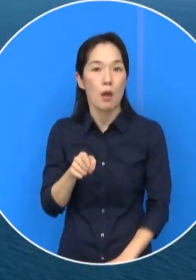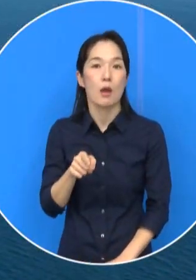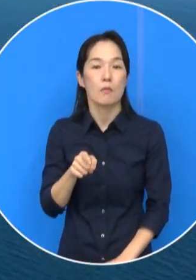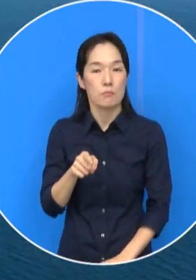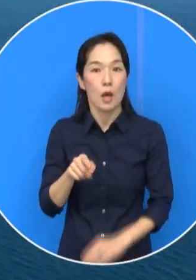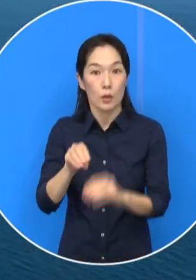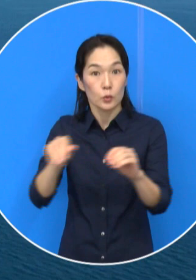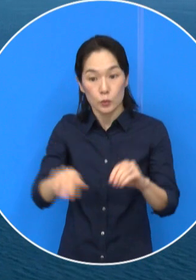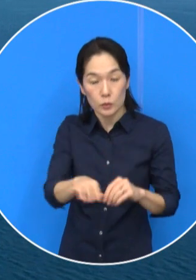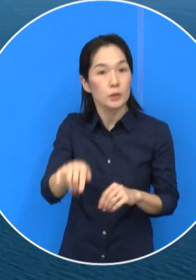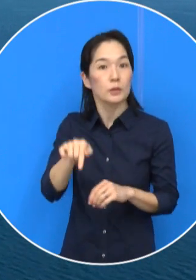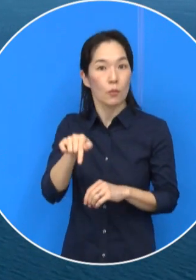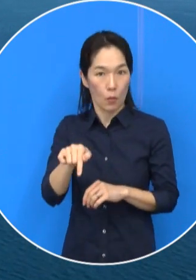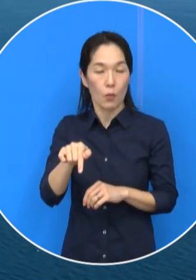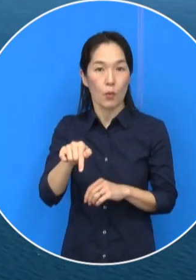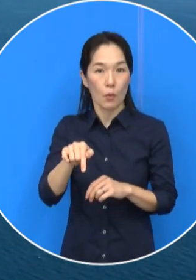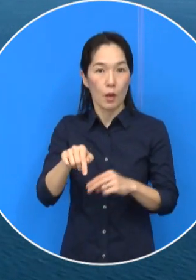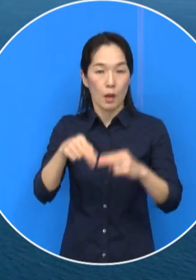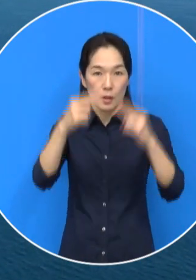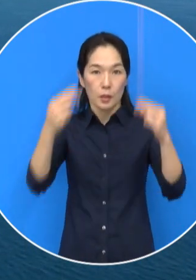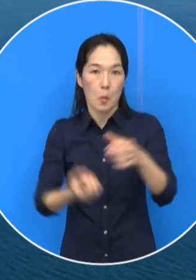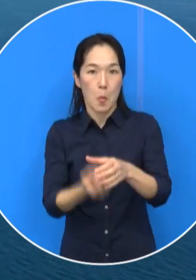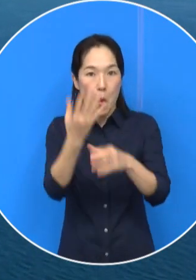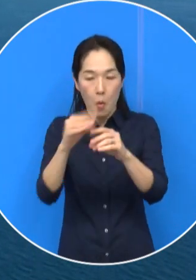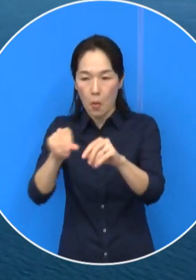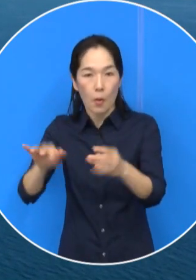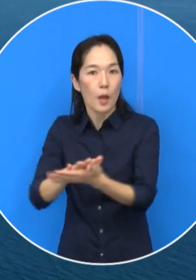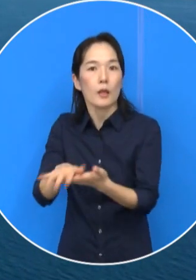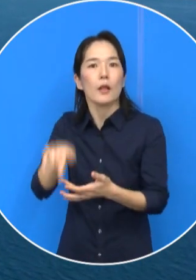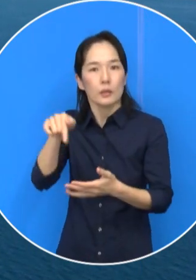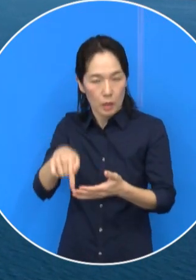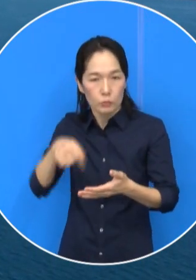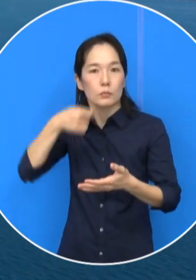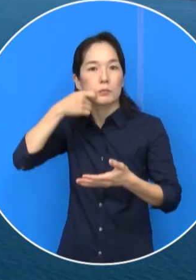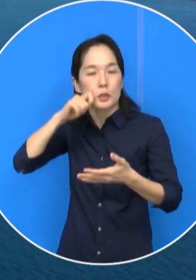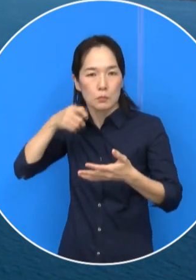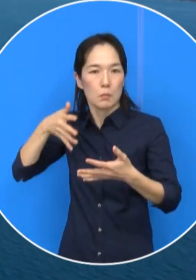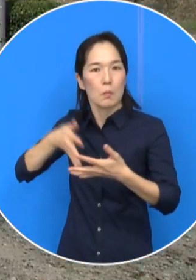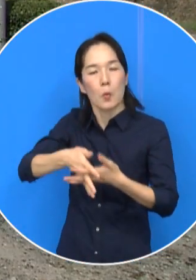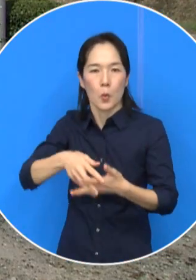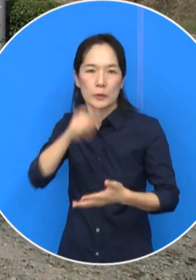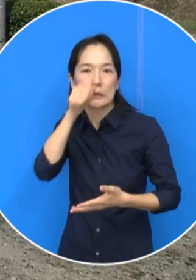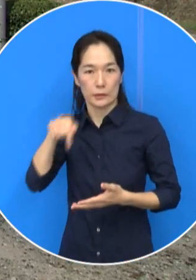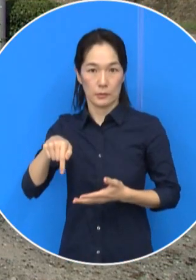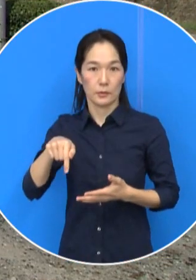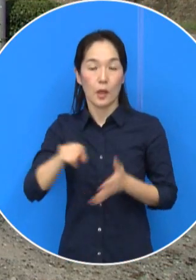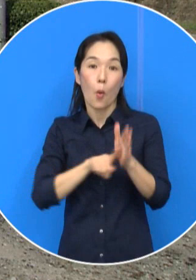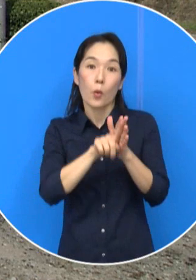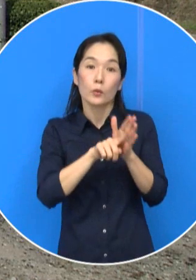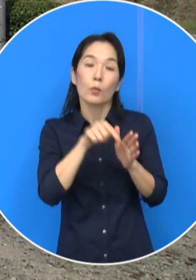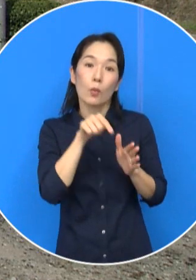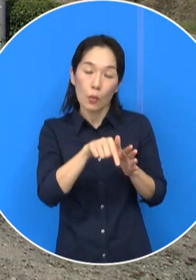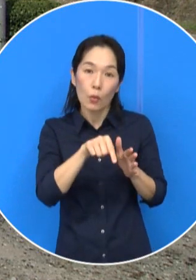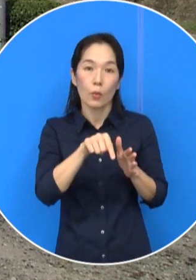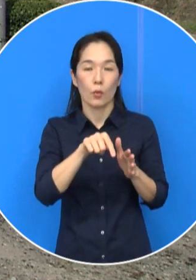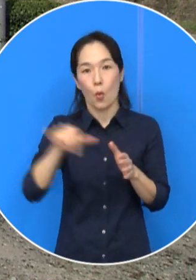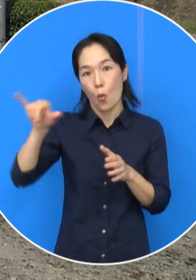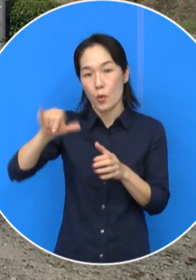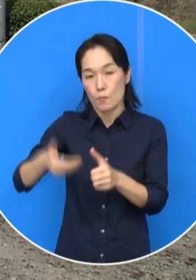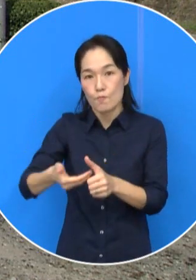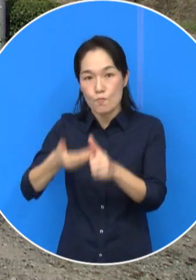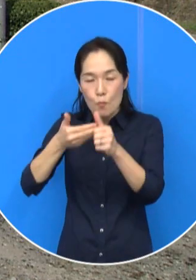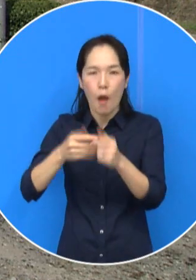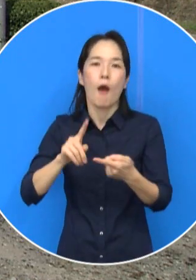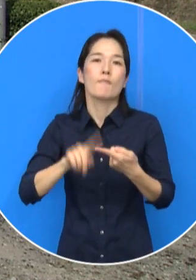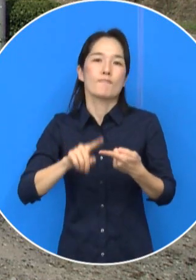の土壌はですね、火山灰もあるし、水はけもいいし、また気温もですね、温度もお茶